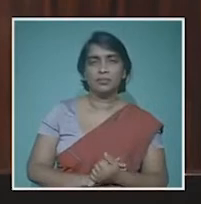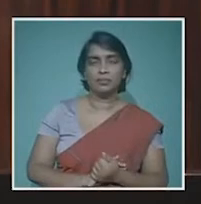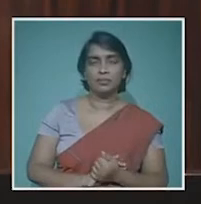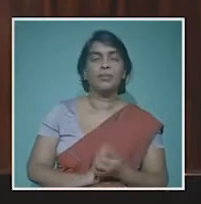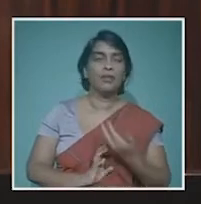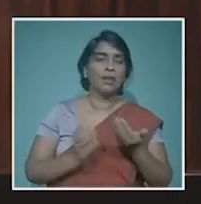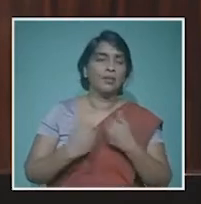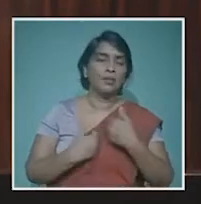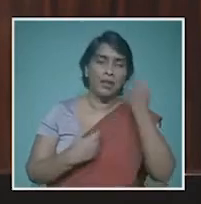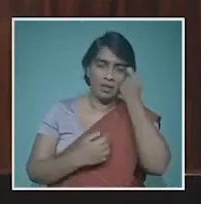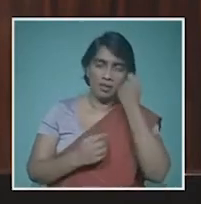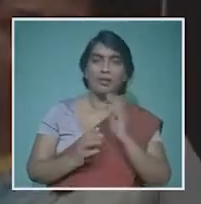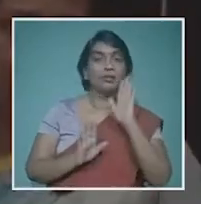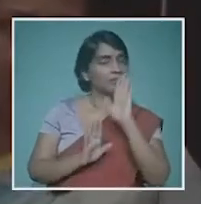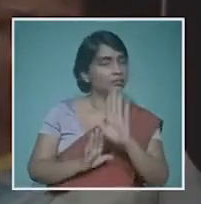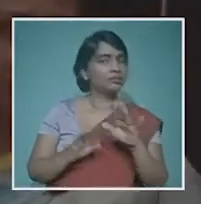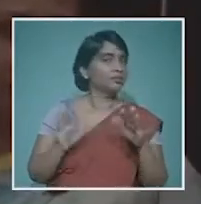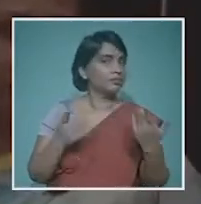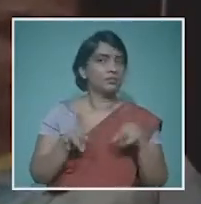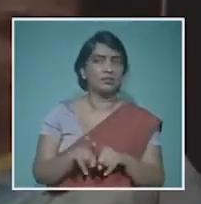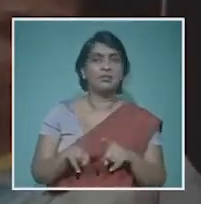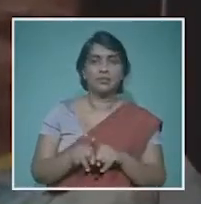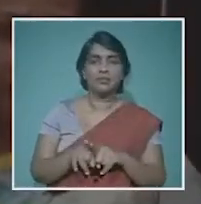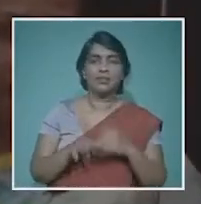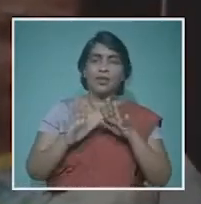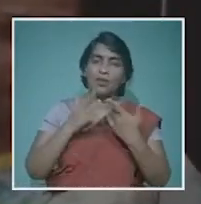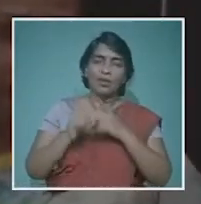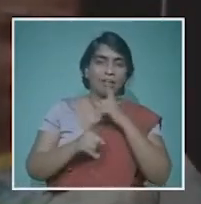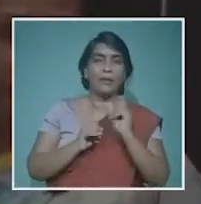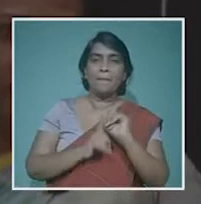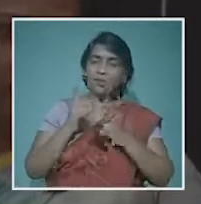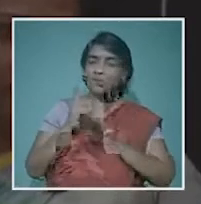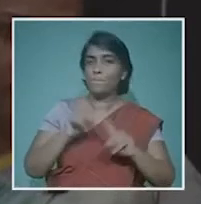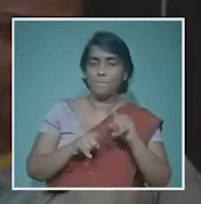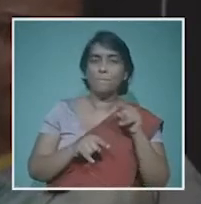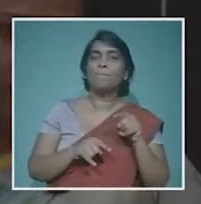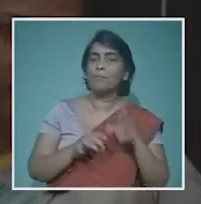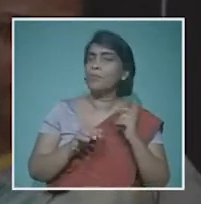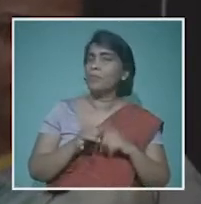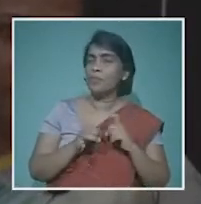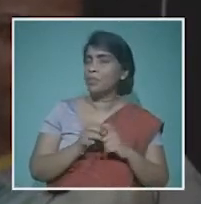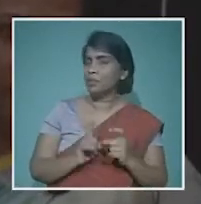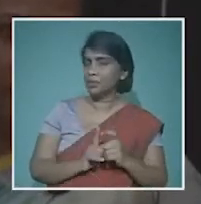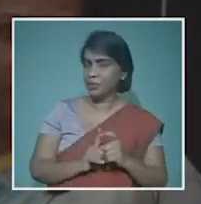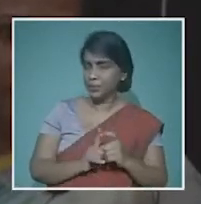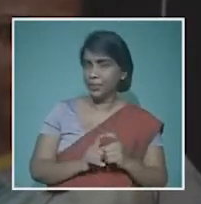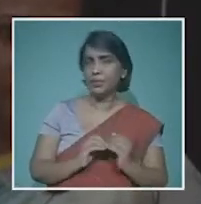අපේ අදහස. එහෙම නැතුව දැන් මොනව කතා කරත් පාර්ලිමේන්තුවේ මේ ප්‍රශ්නේ උග්‍ර වුණාම